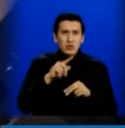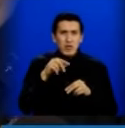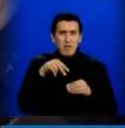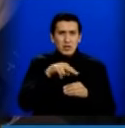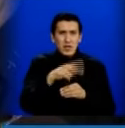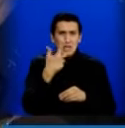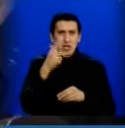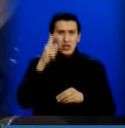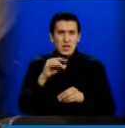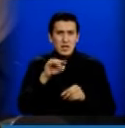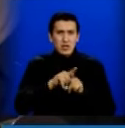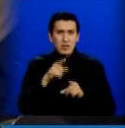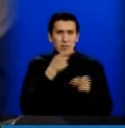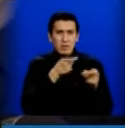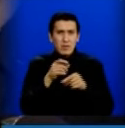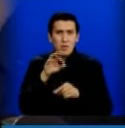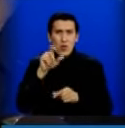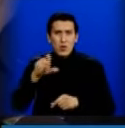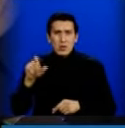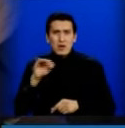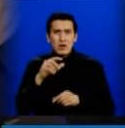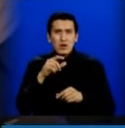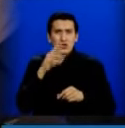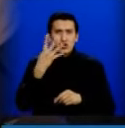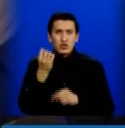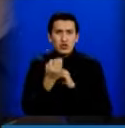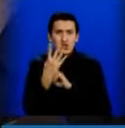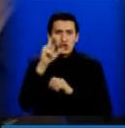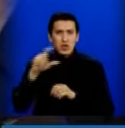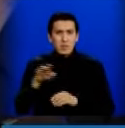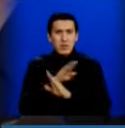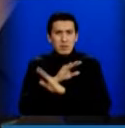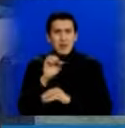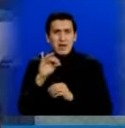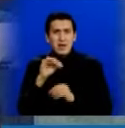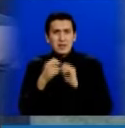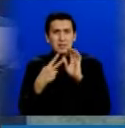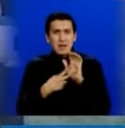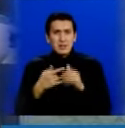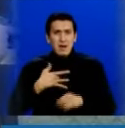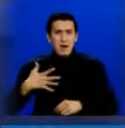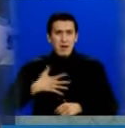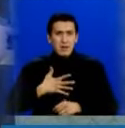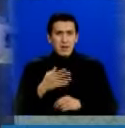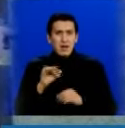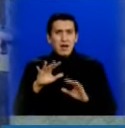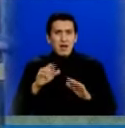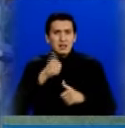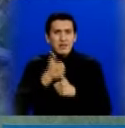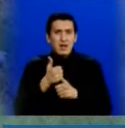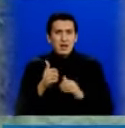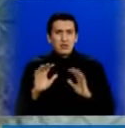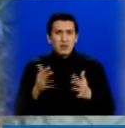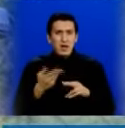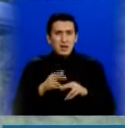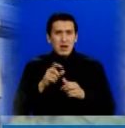вошли трое и открыли огонь по людям. В результате погибли 14 человек и 17 ранены. Основная версия случившегося – стрельба на